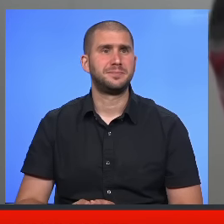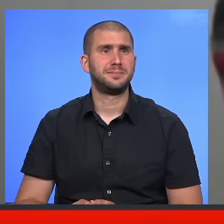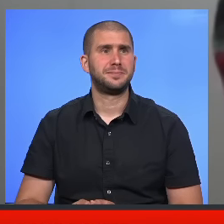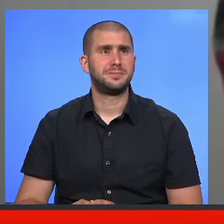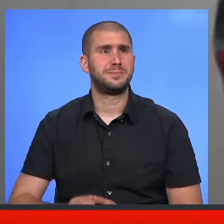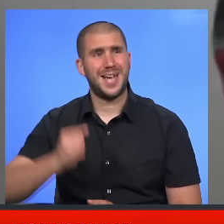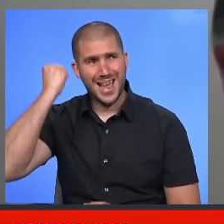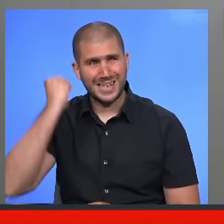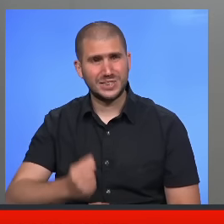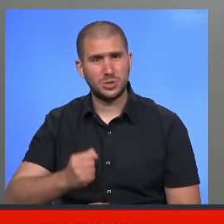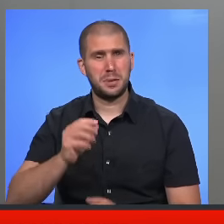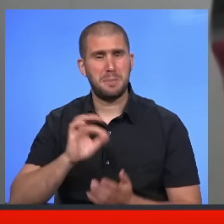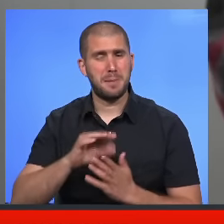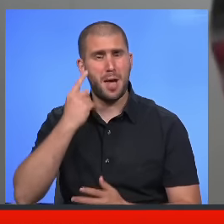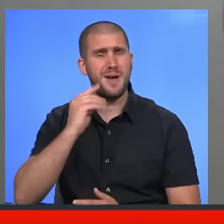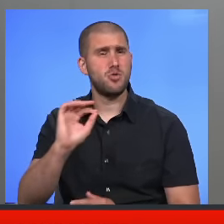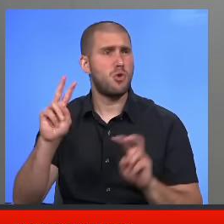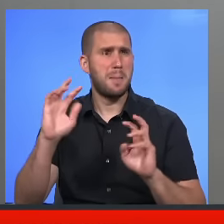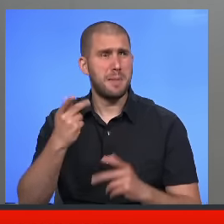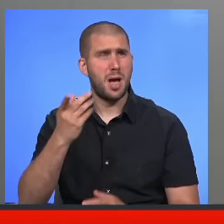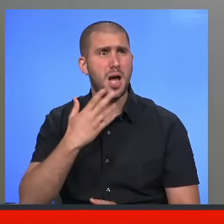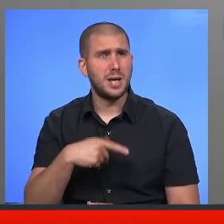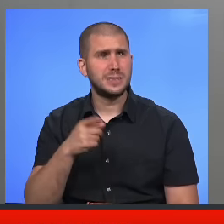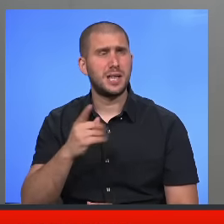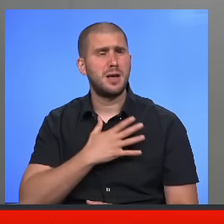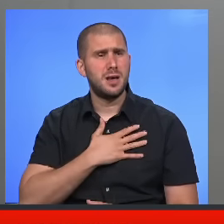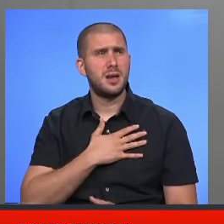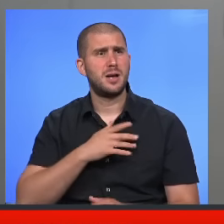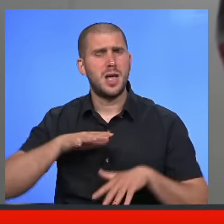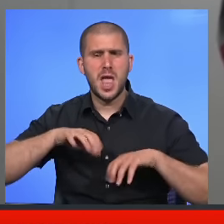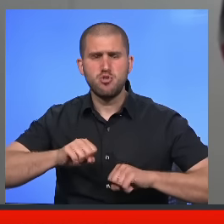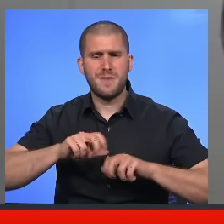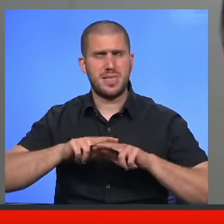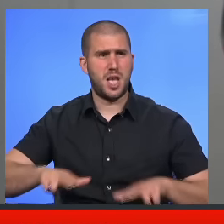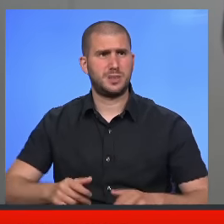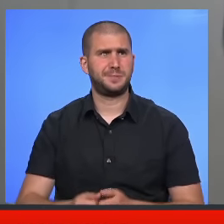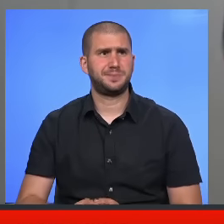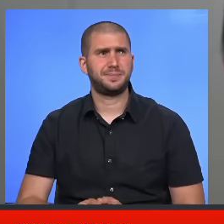רצחו אותך שכל המונחה, שרצית בכל לבך ליישב את הארץ.